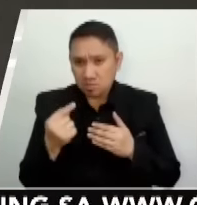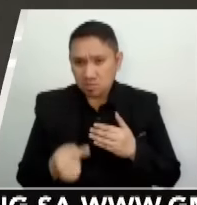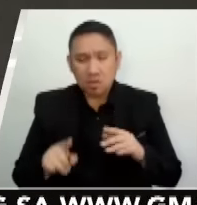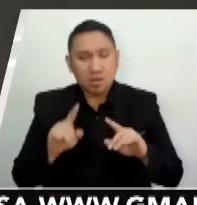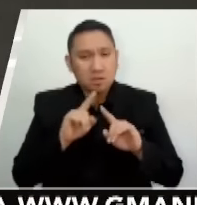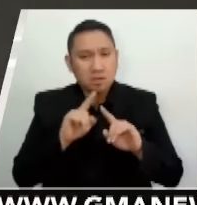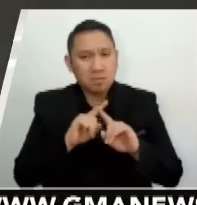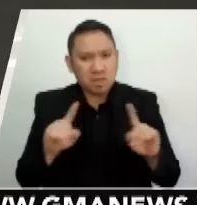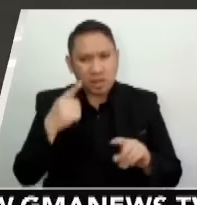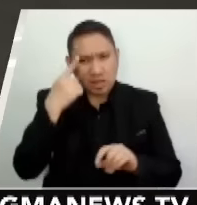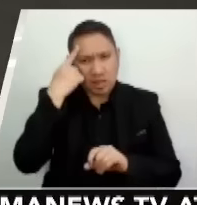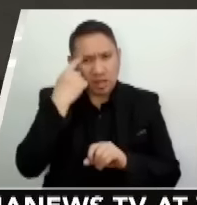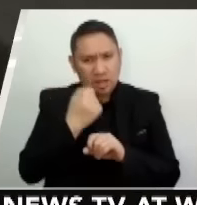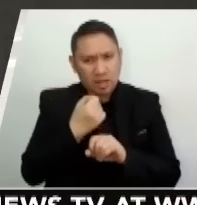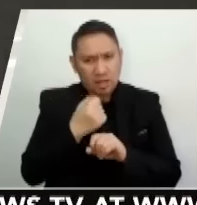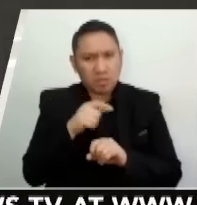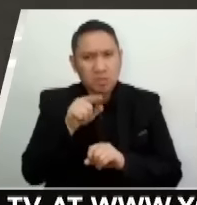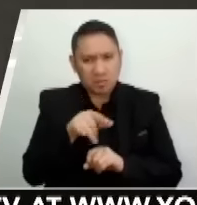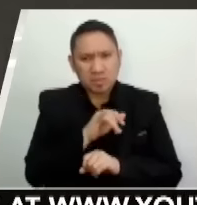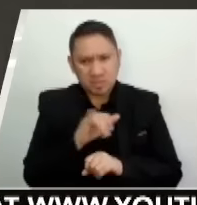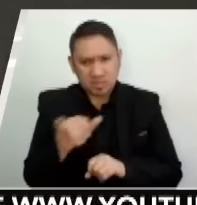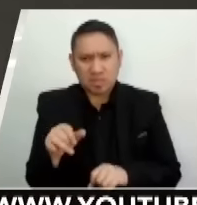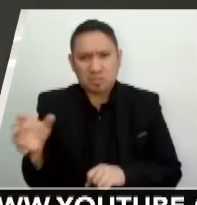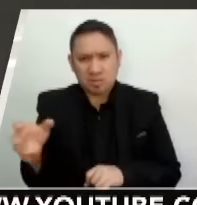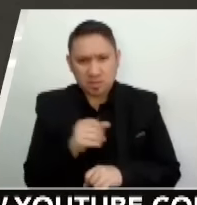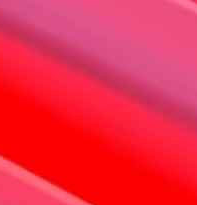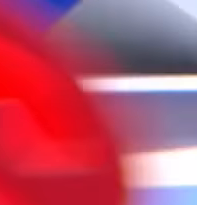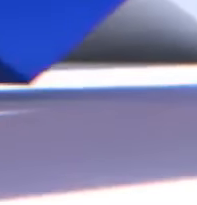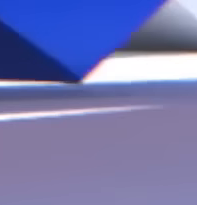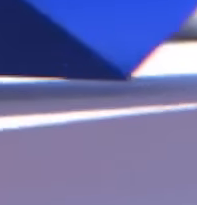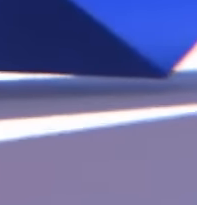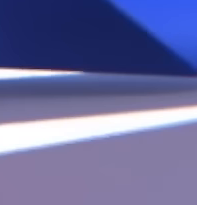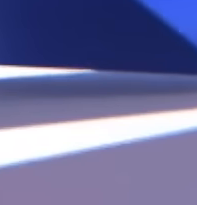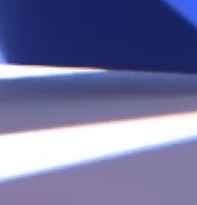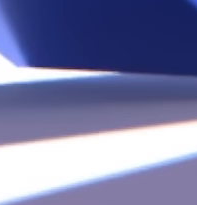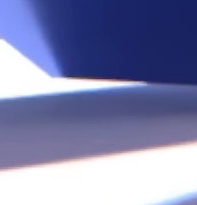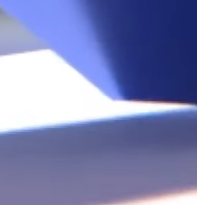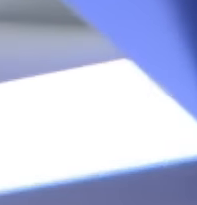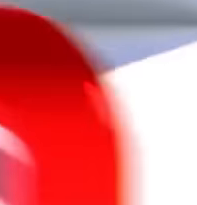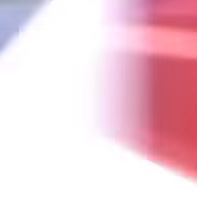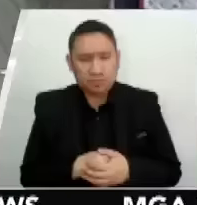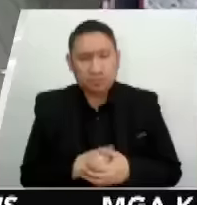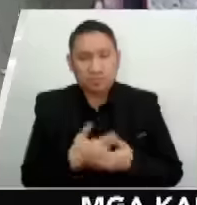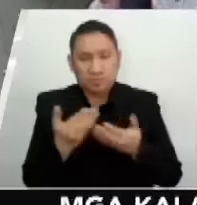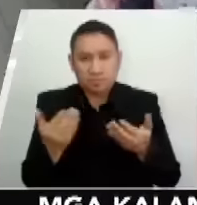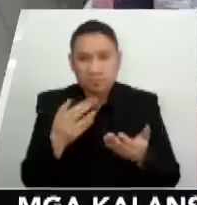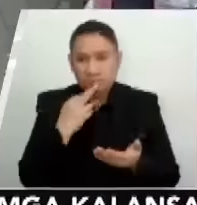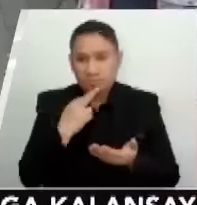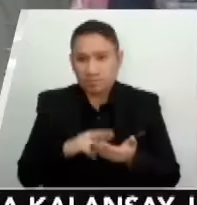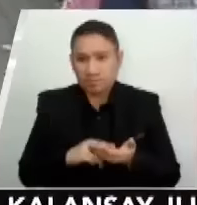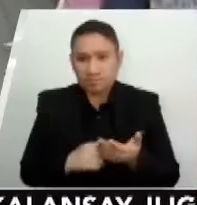gamit ang nakumpiska ng mga otoridad. Narito ang report.